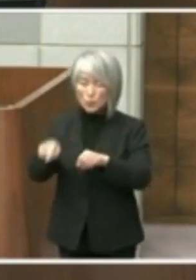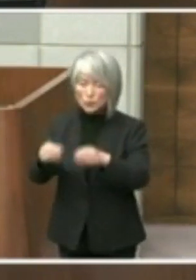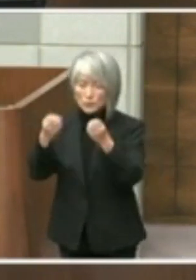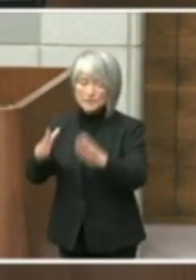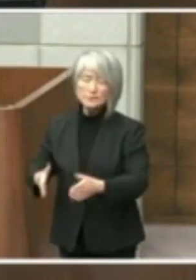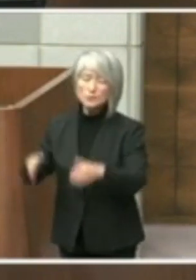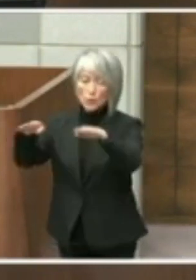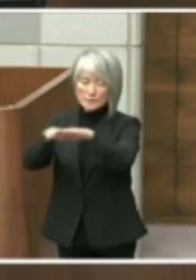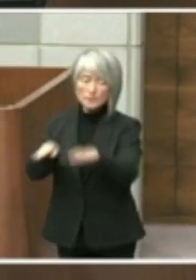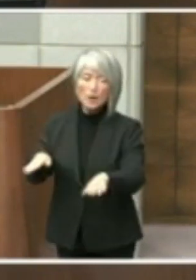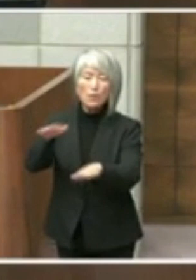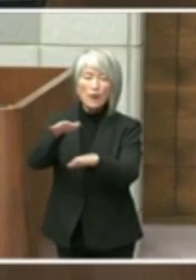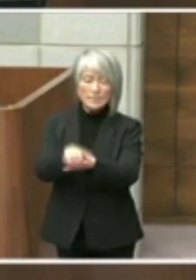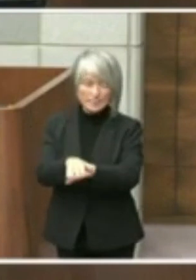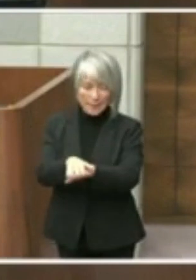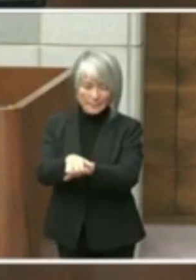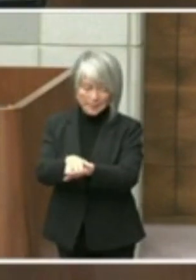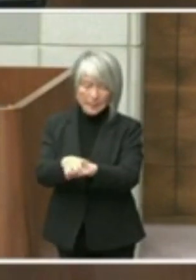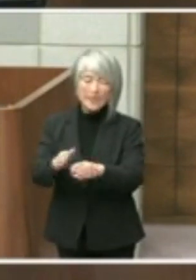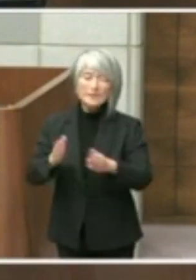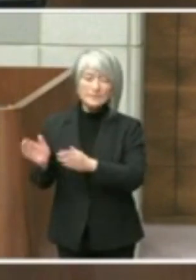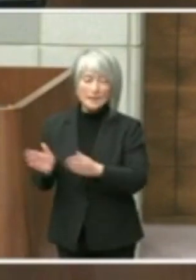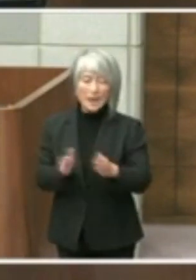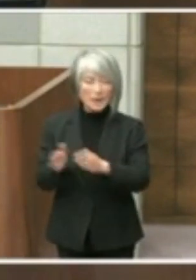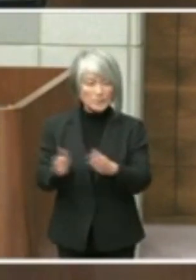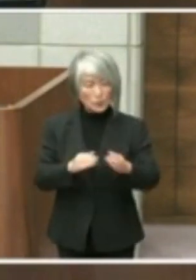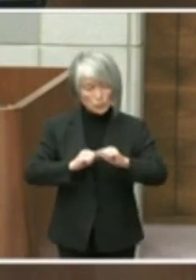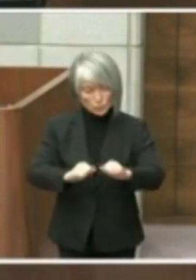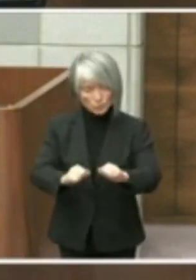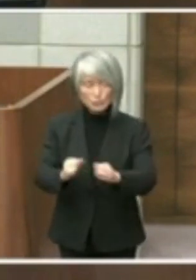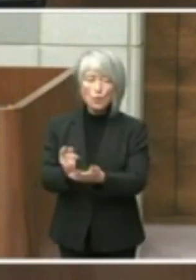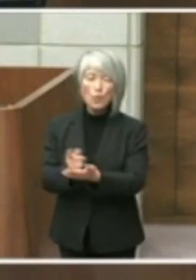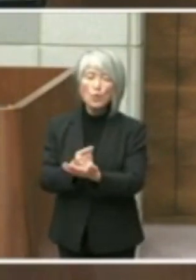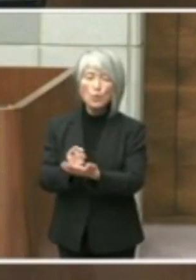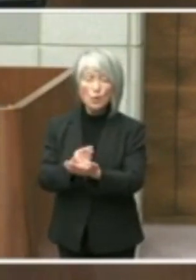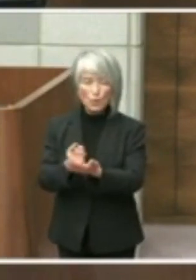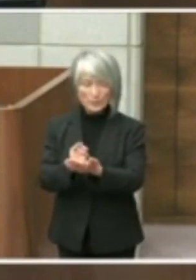て整備を行う方向で検討を進めること、